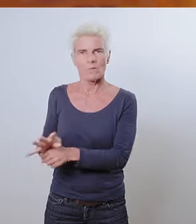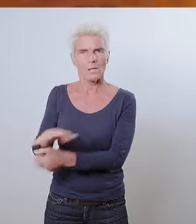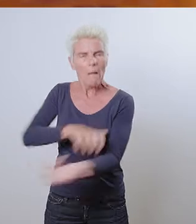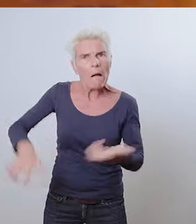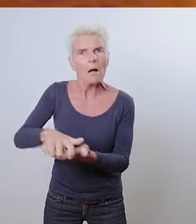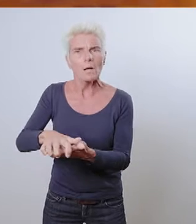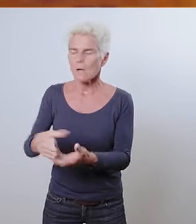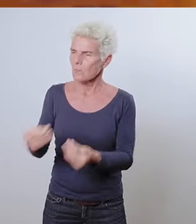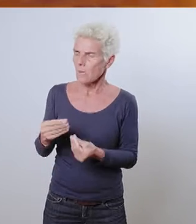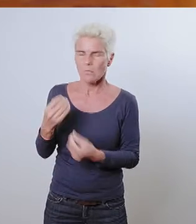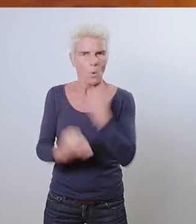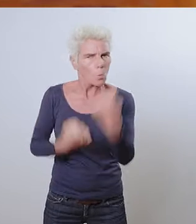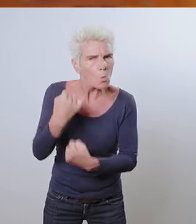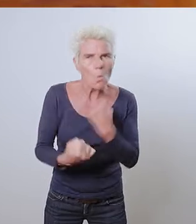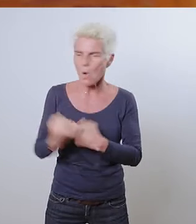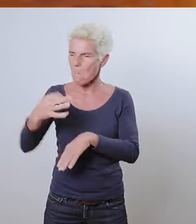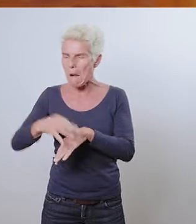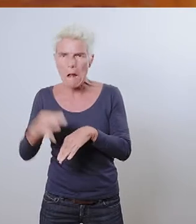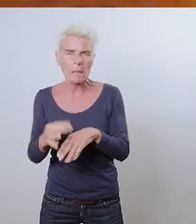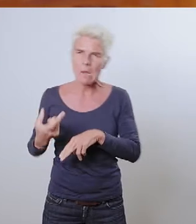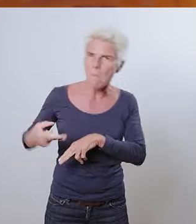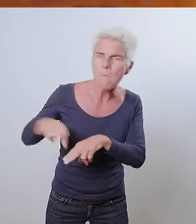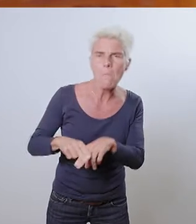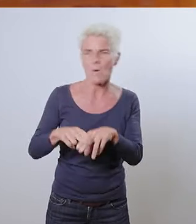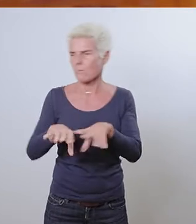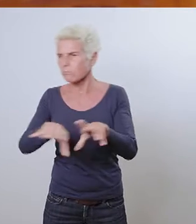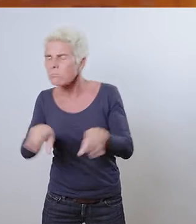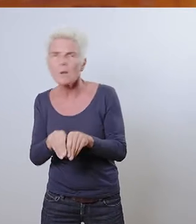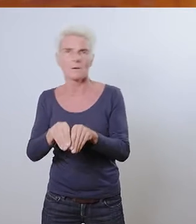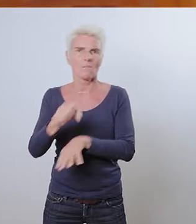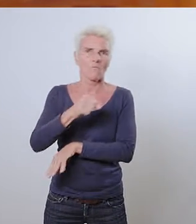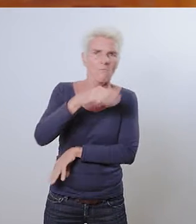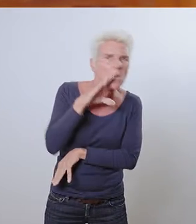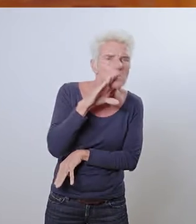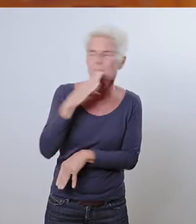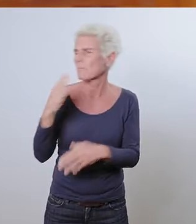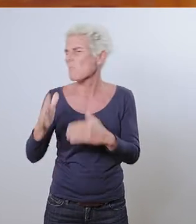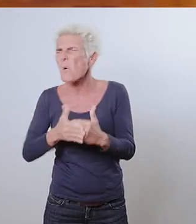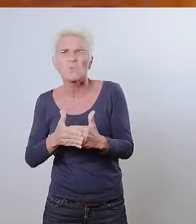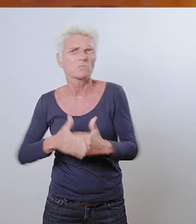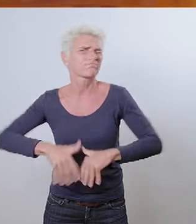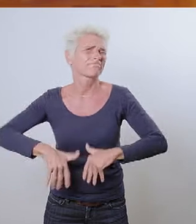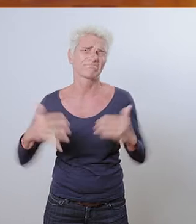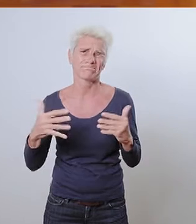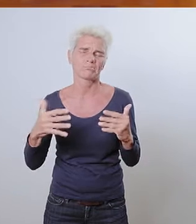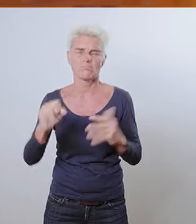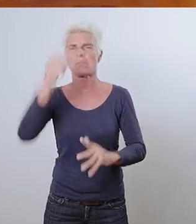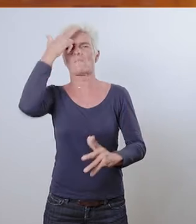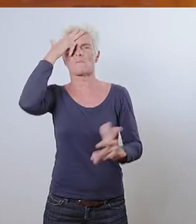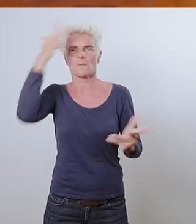la crise du coup vide par la douleur de la maladie le décès d'un ami de parents ou deux prochains